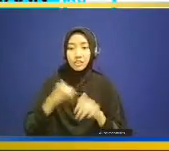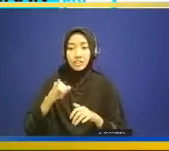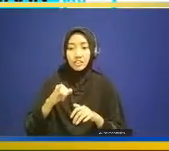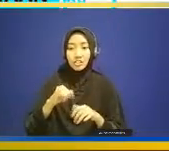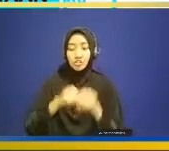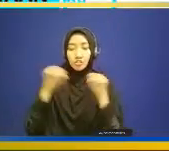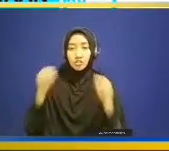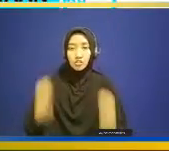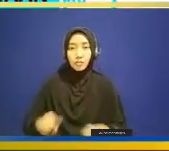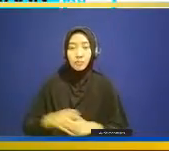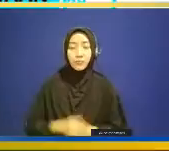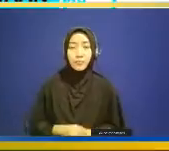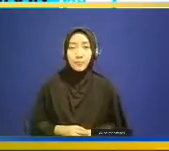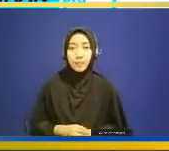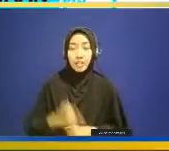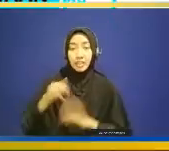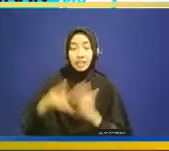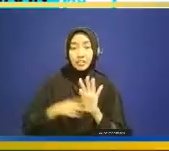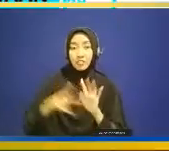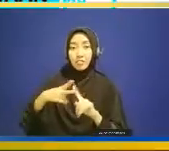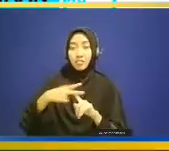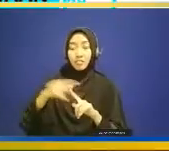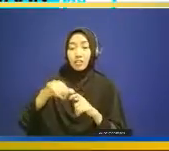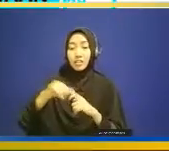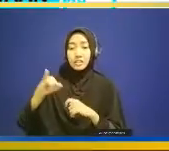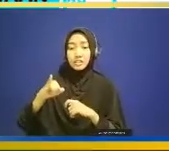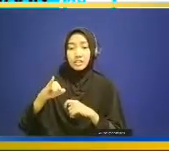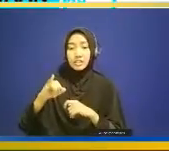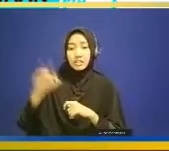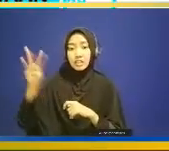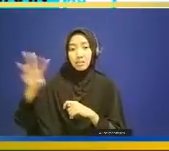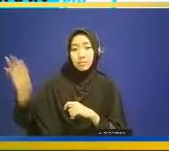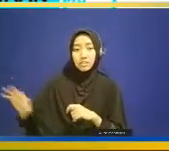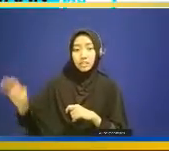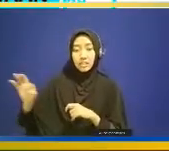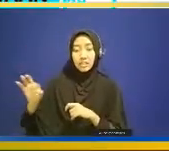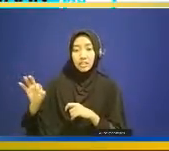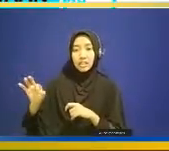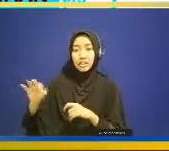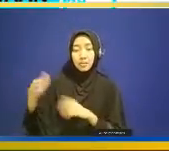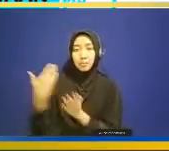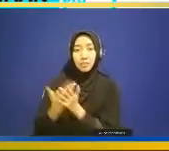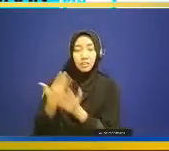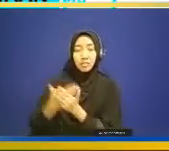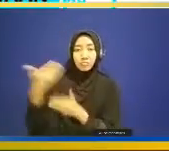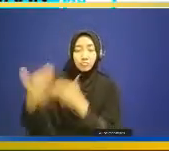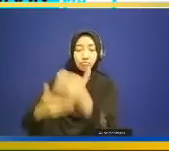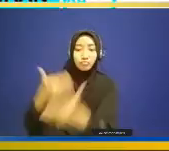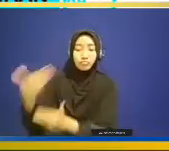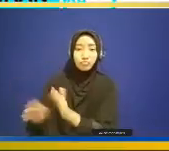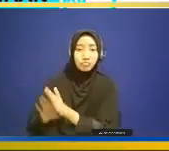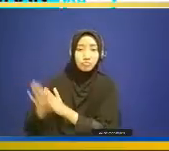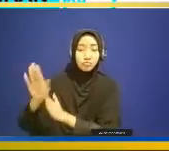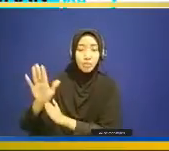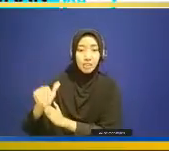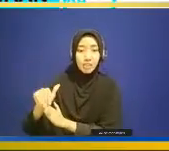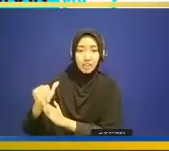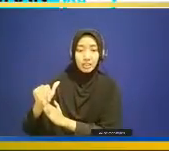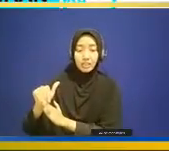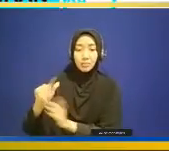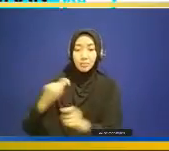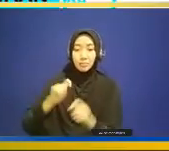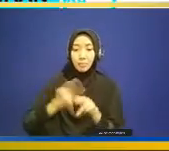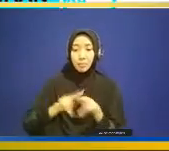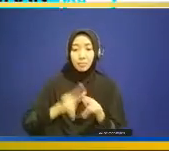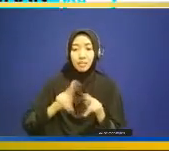inflasi diperkirakan akan berada di sekitar tiga persen Sisi permintaan terus mengalami peningkatan dan adanya